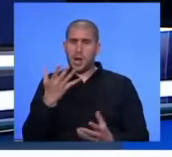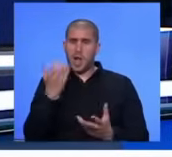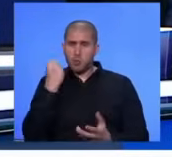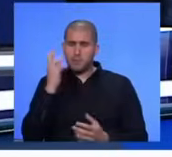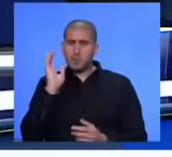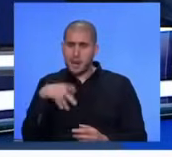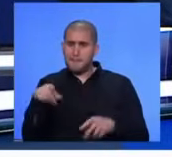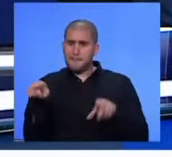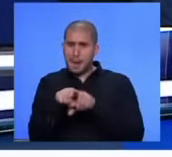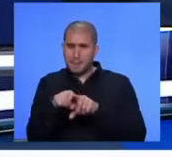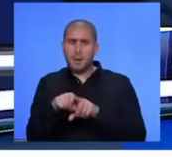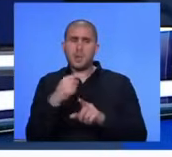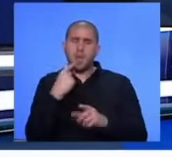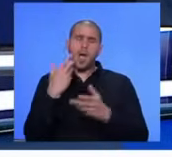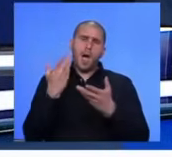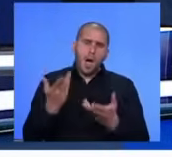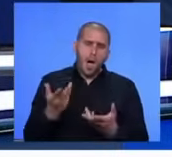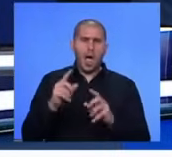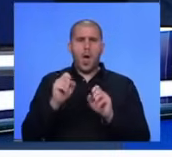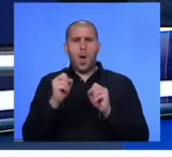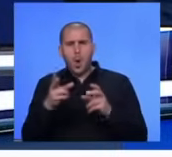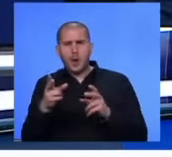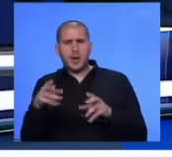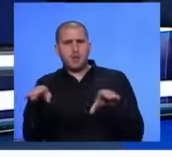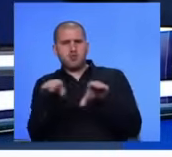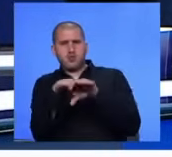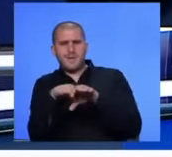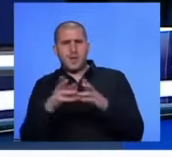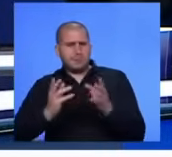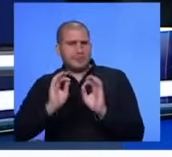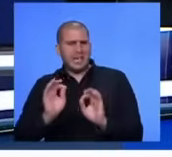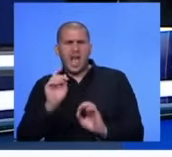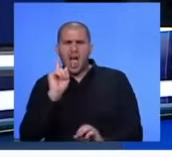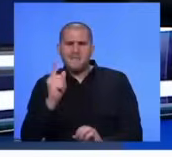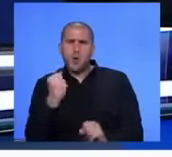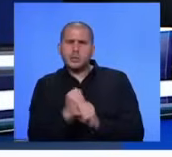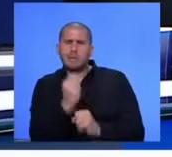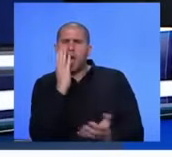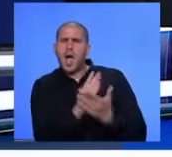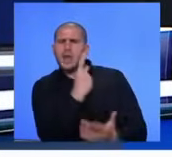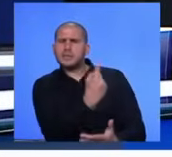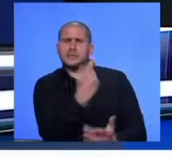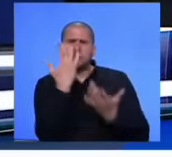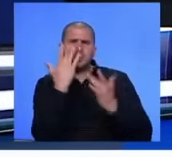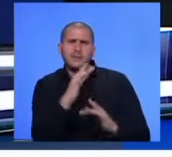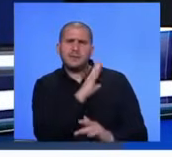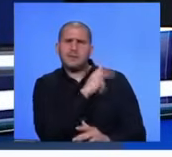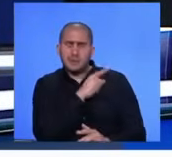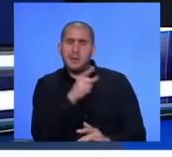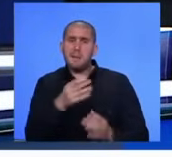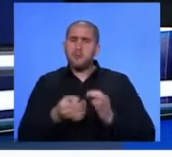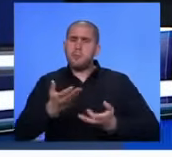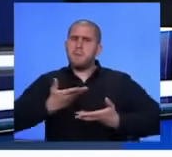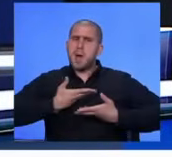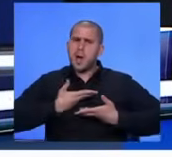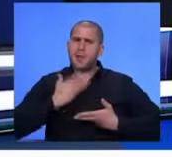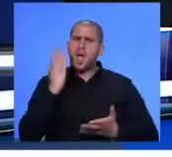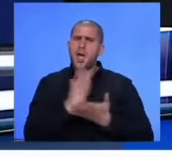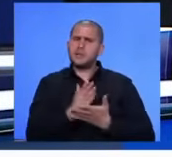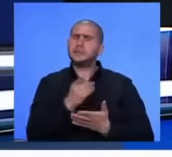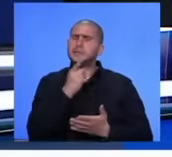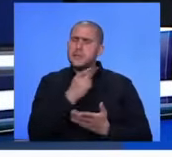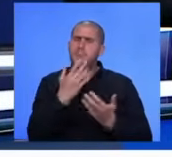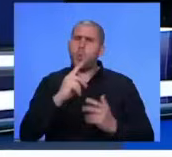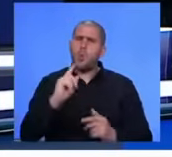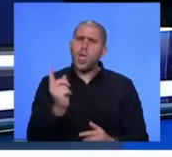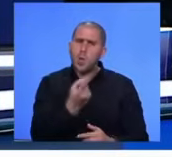באותה נשימה, אז הייתי אומר, עוד איך שהוא בסדר. אתה צודק לגמרי. בסדר, אבל הוא עושה את זה חד צדדי, ובית המשפט מקבל אותם בצורה חד צדדית, וזה ברור לכולם